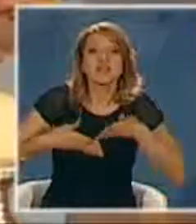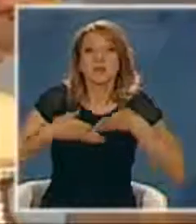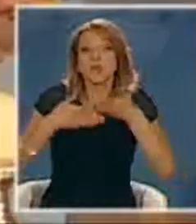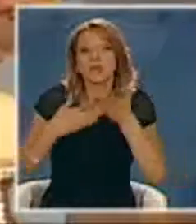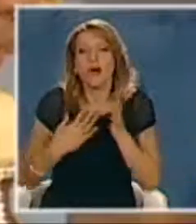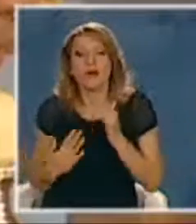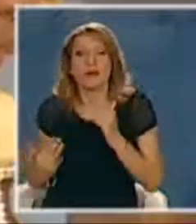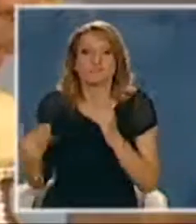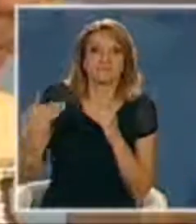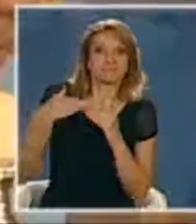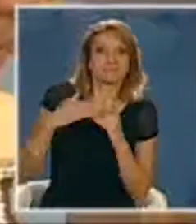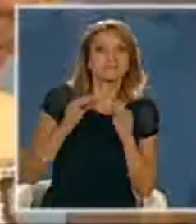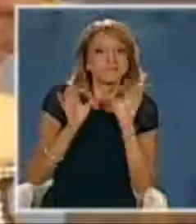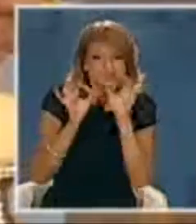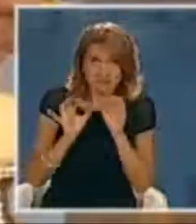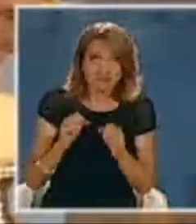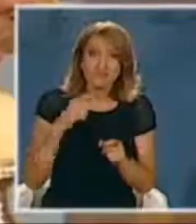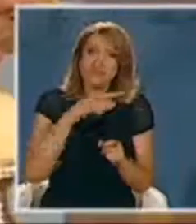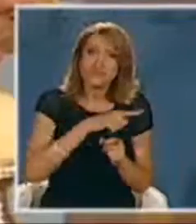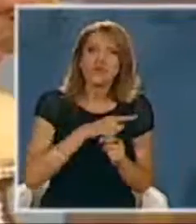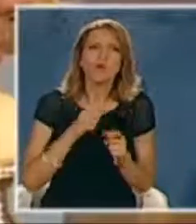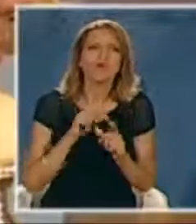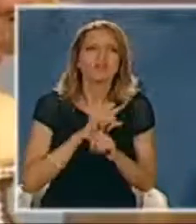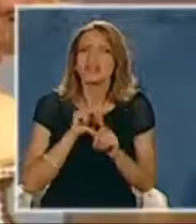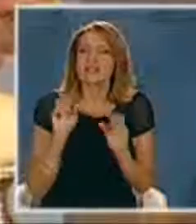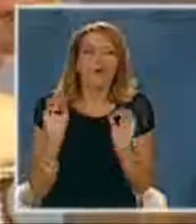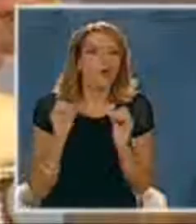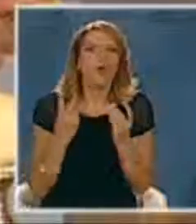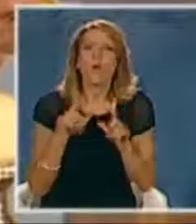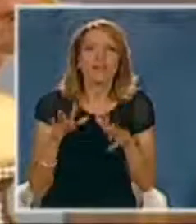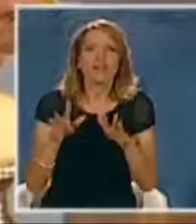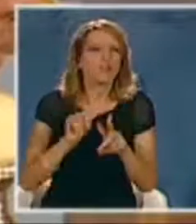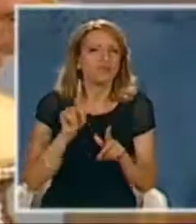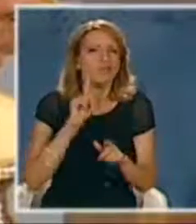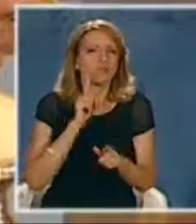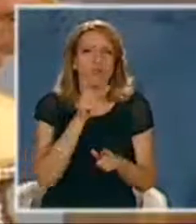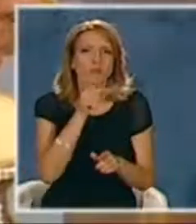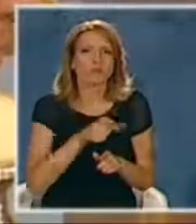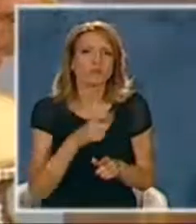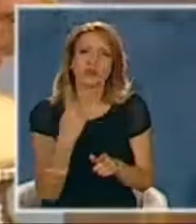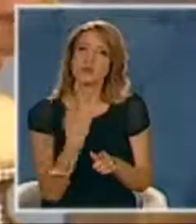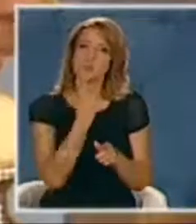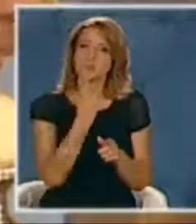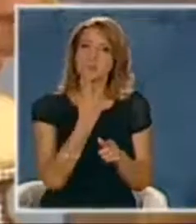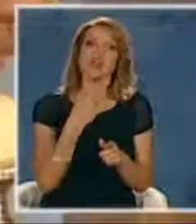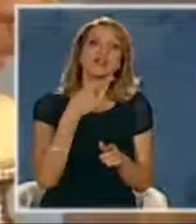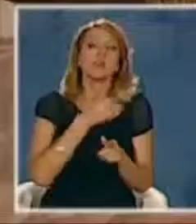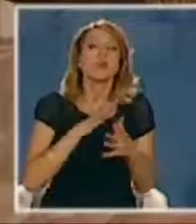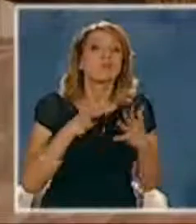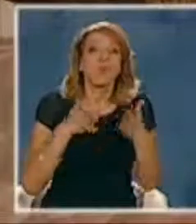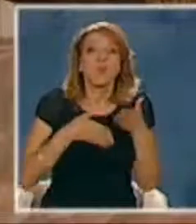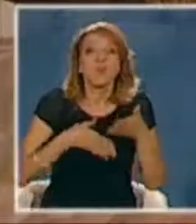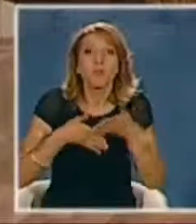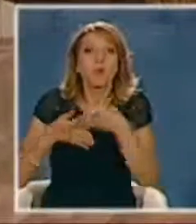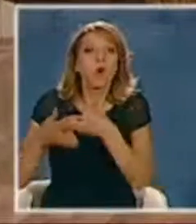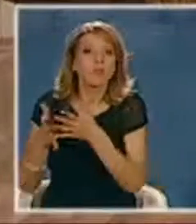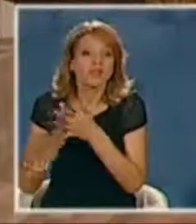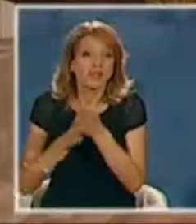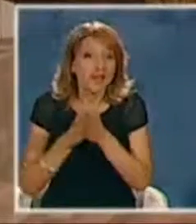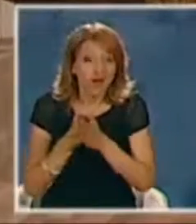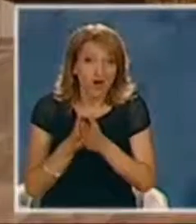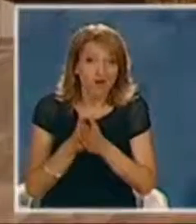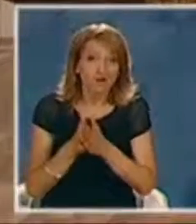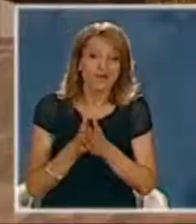днешното предаване, Роби е наистина необикновено момче, което е помогнало за тяхното изцеление. Споменахме